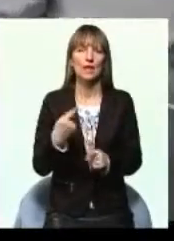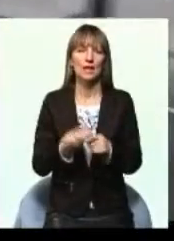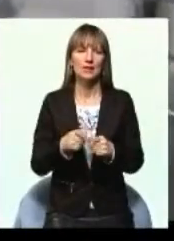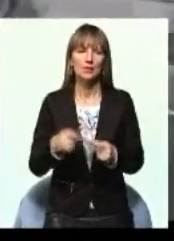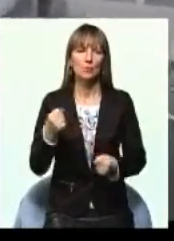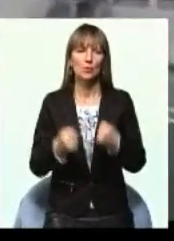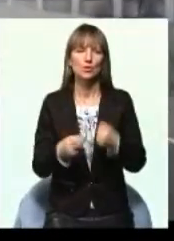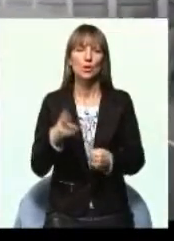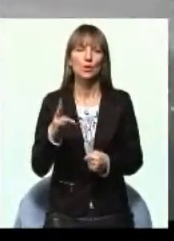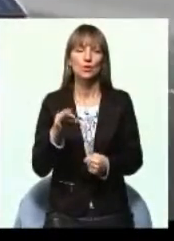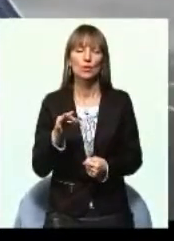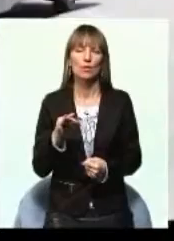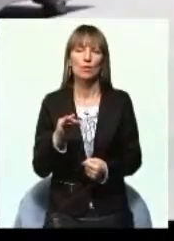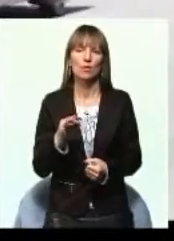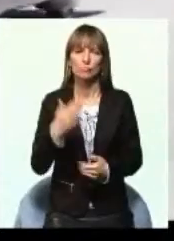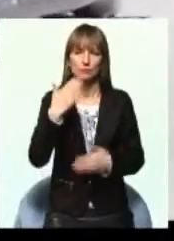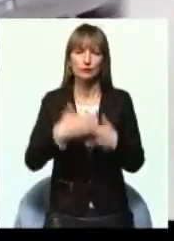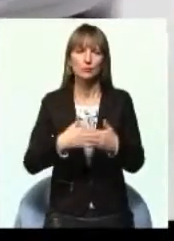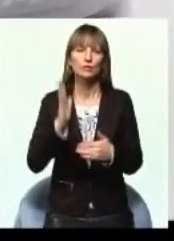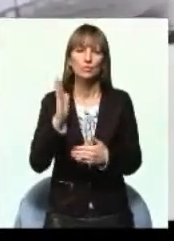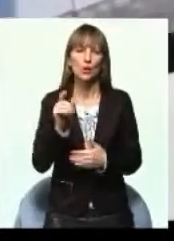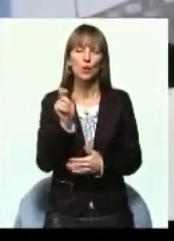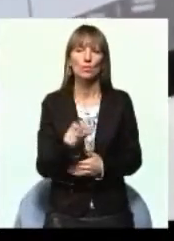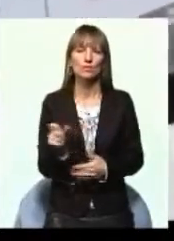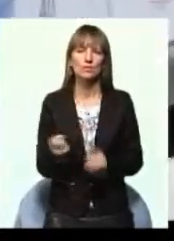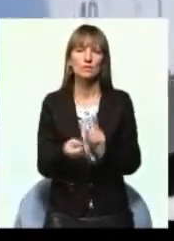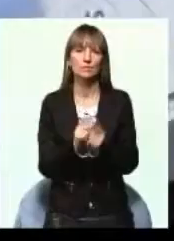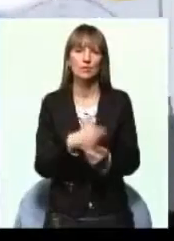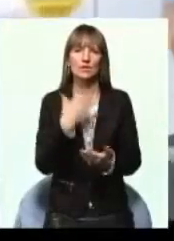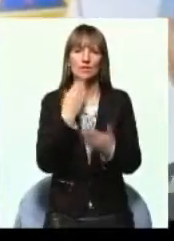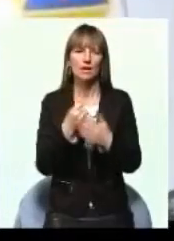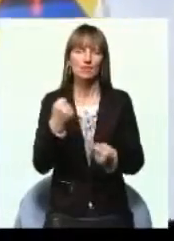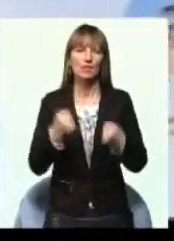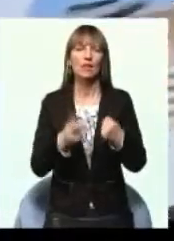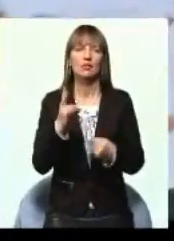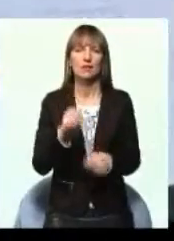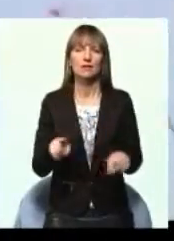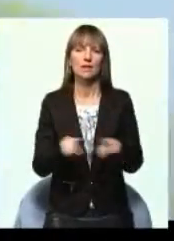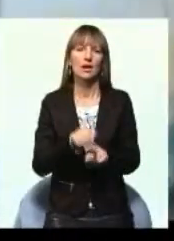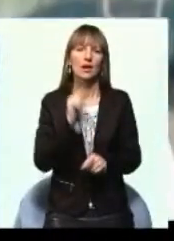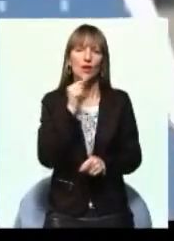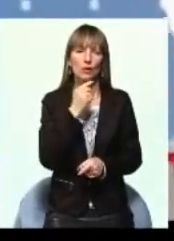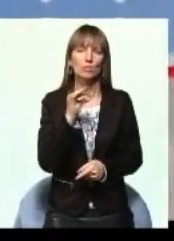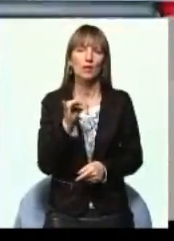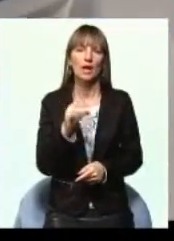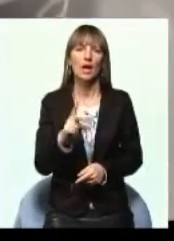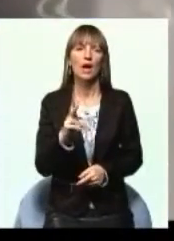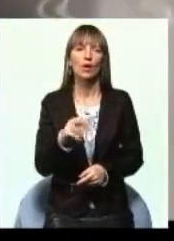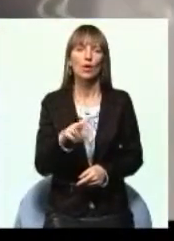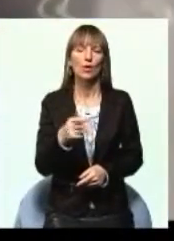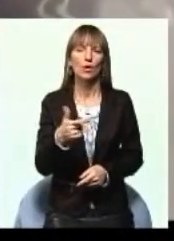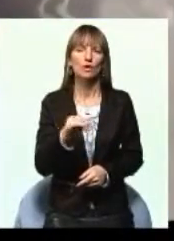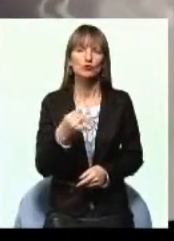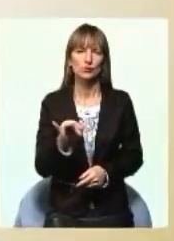машини. Але є думка, що у найближчому майбутньому людство змінить свої автівки на такий економний та екологічний